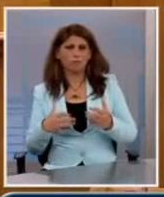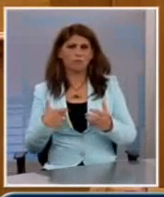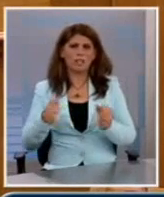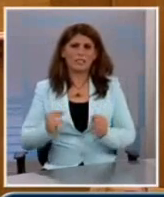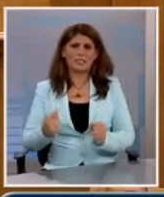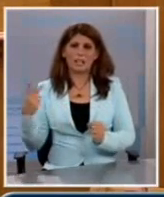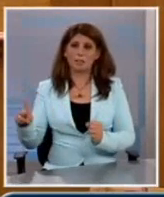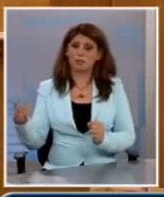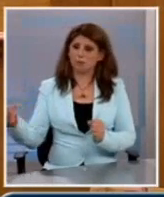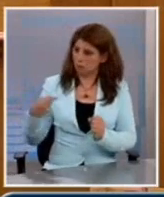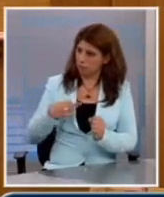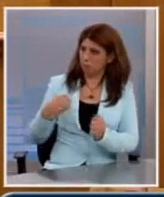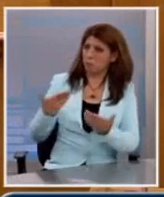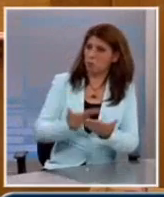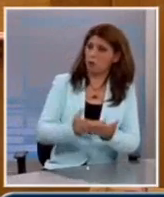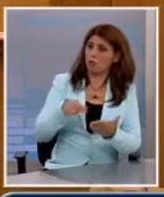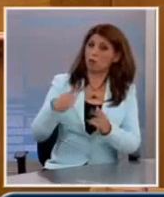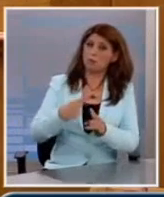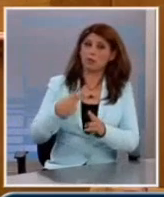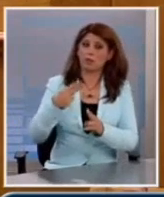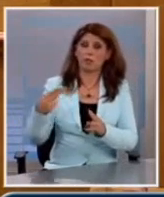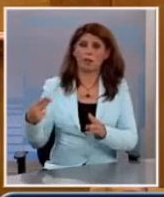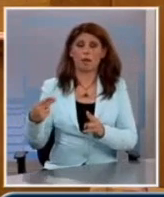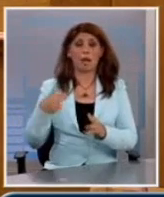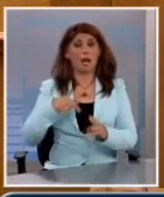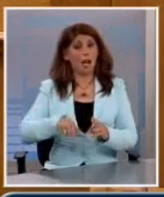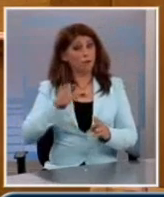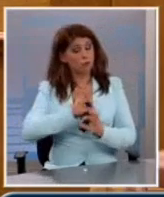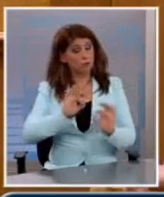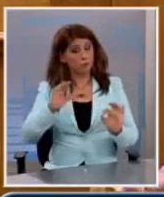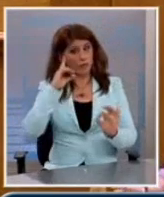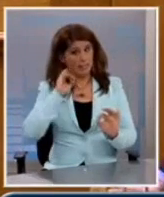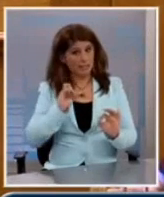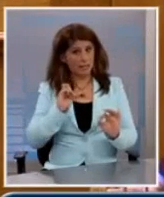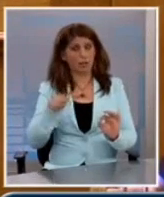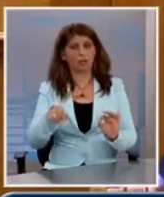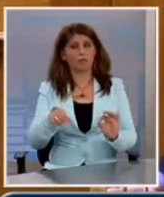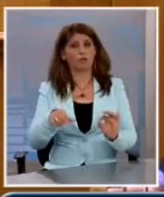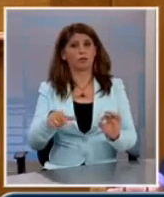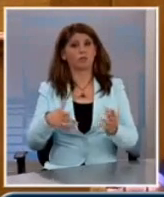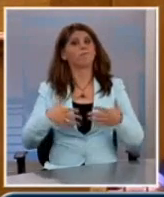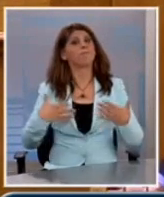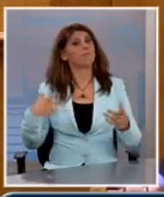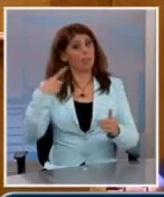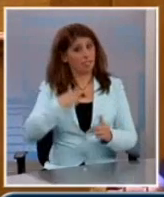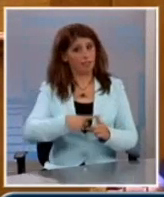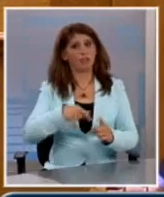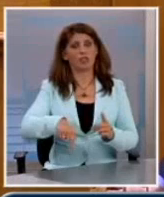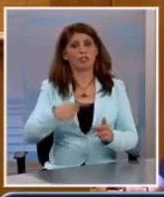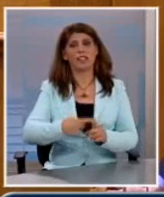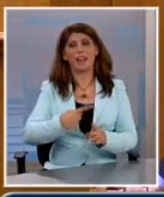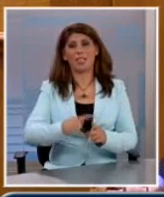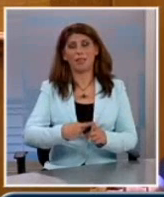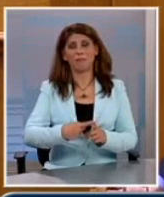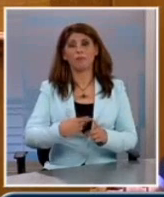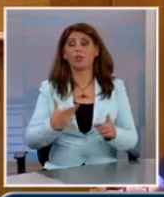λέγατε και την πρότασή σας για αυτό το κρίσιμο θέμα. Αυτό που γνωρίζω όμως είναι ότι αποτελεί ευτύχημα για τη χώρα